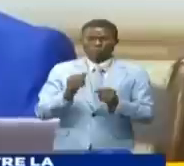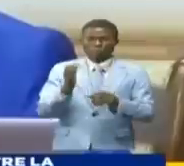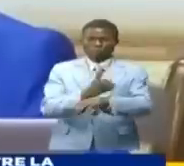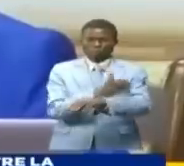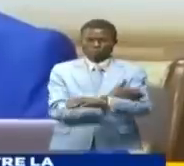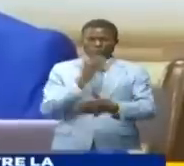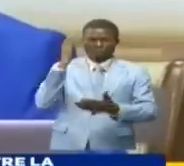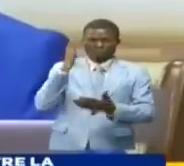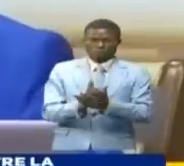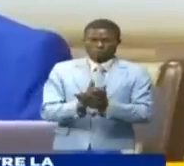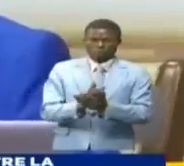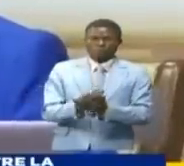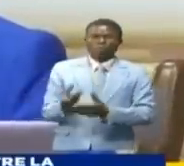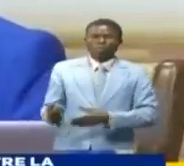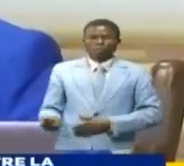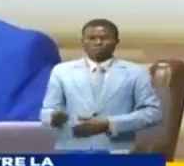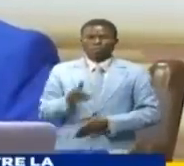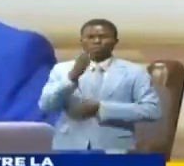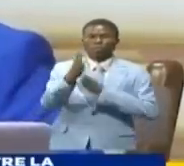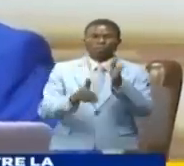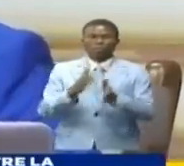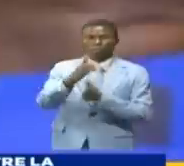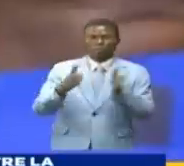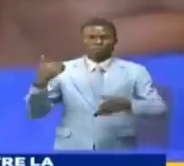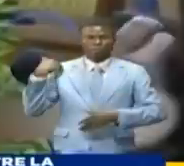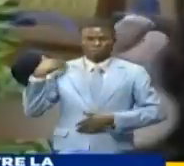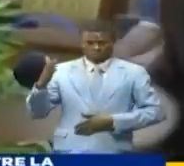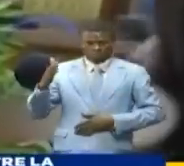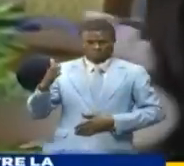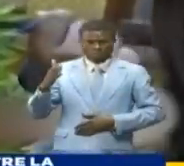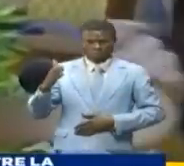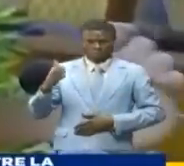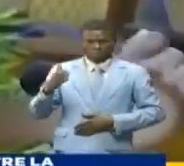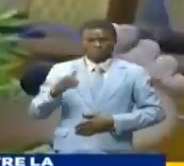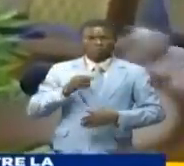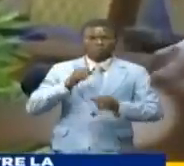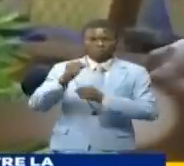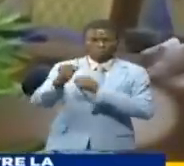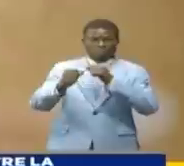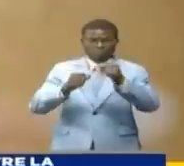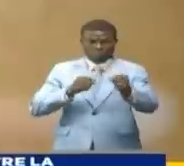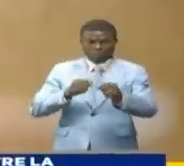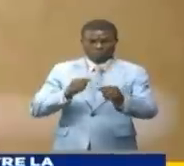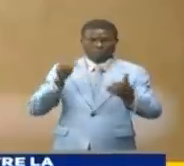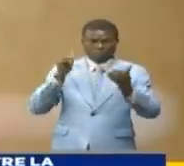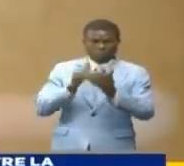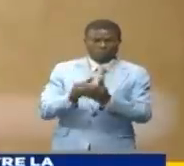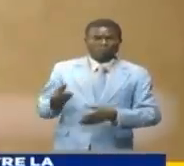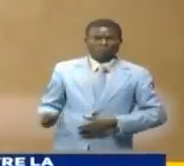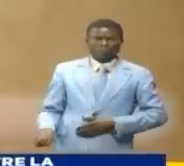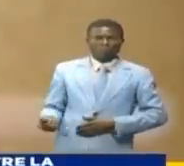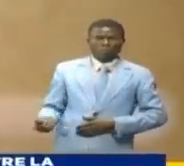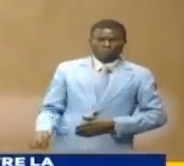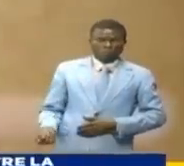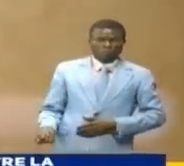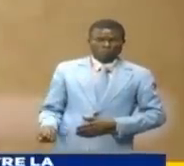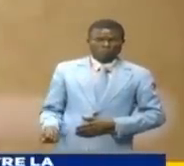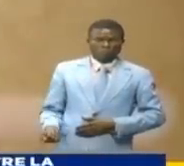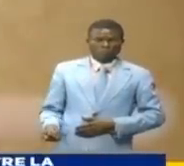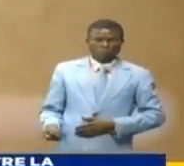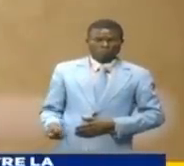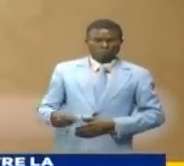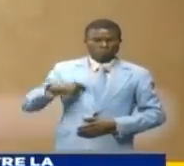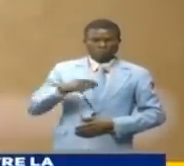contre la corruption et les détournements des deniers publics. La lutte contre la corruption, on